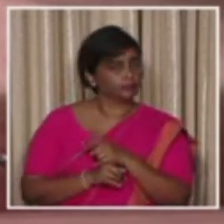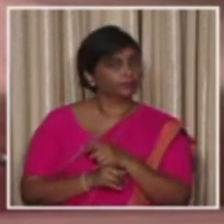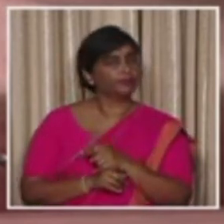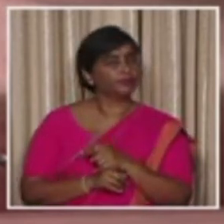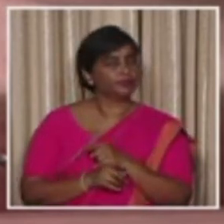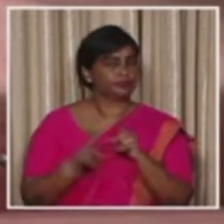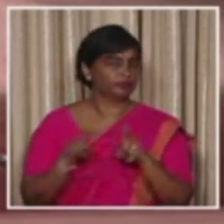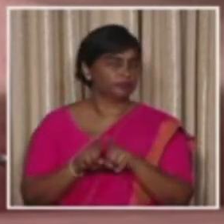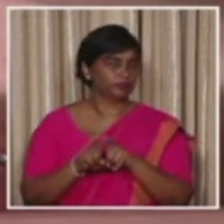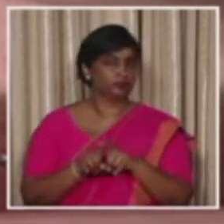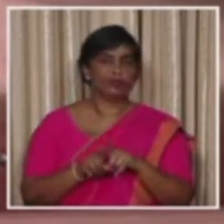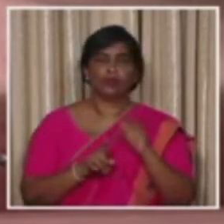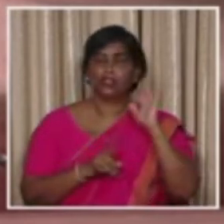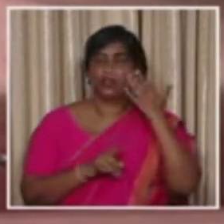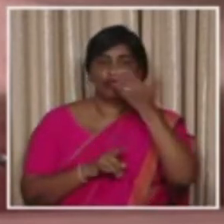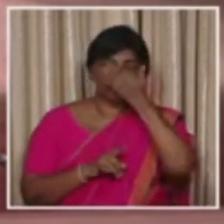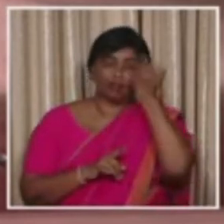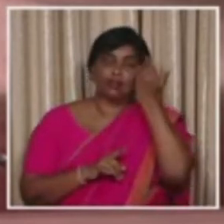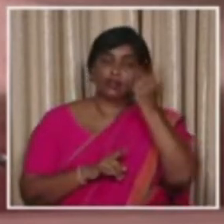இந்துக்களை புண்படுத்துகின்ற